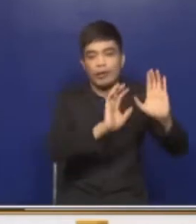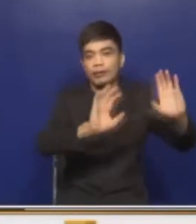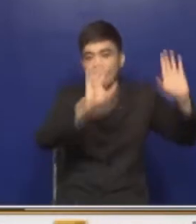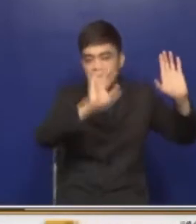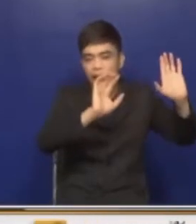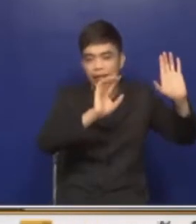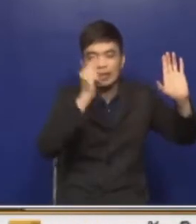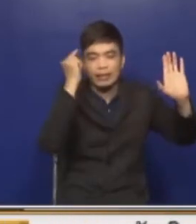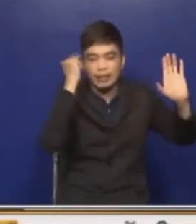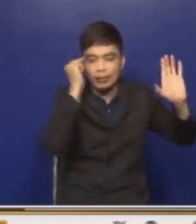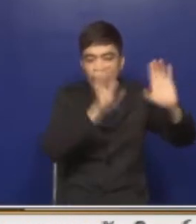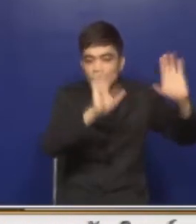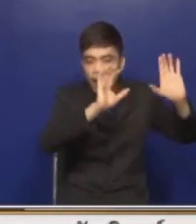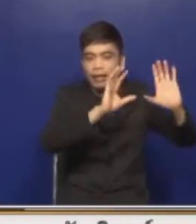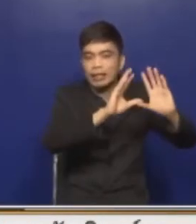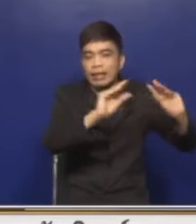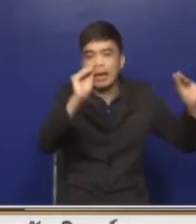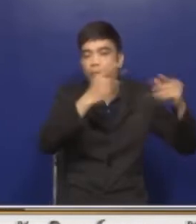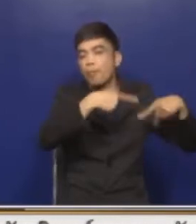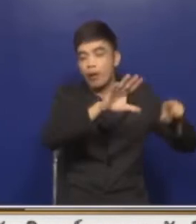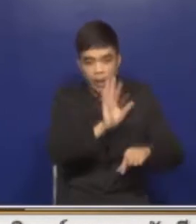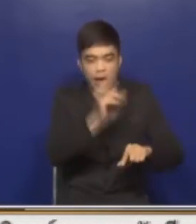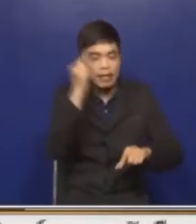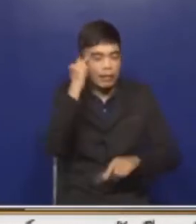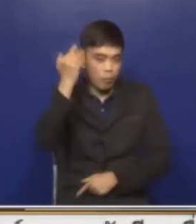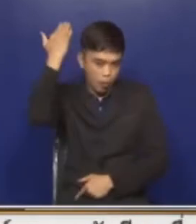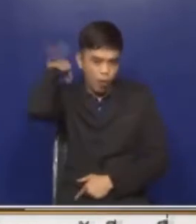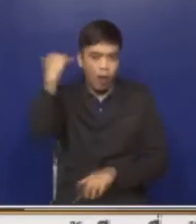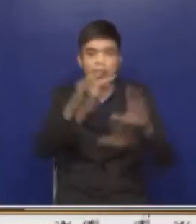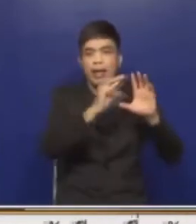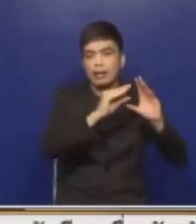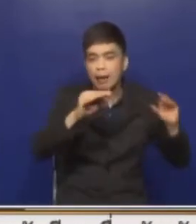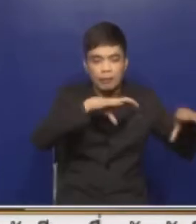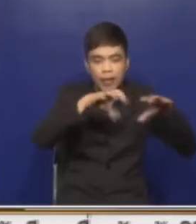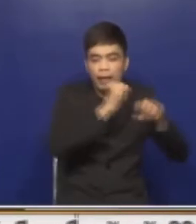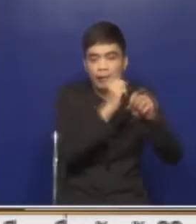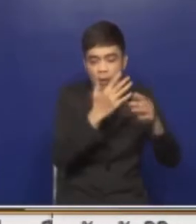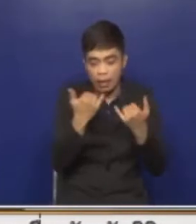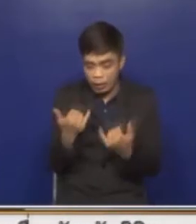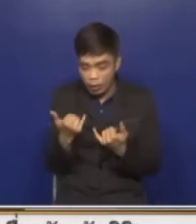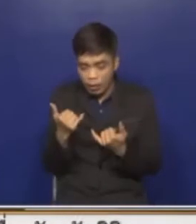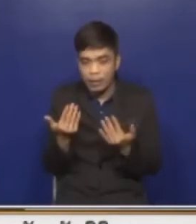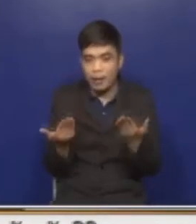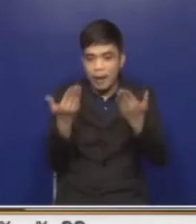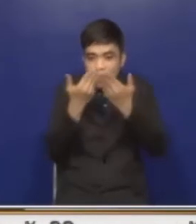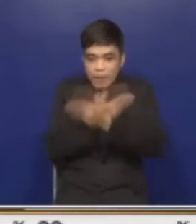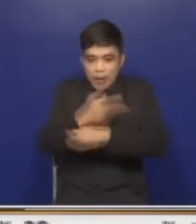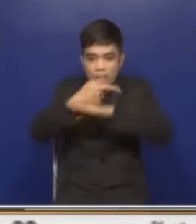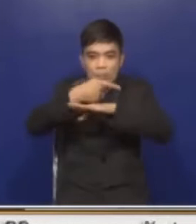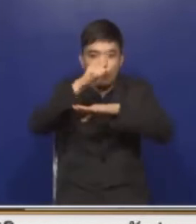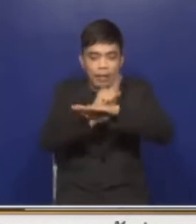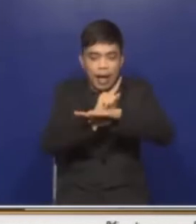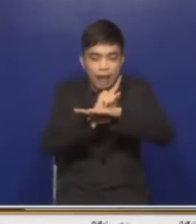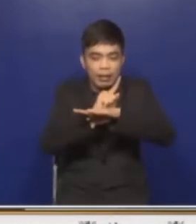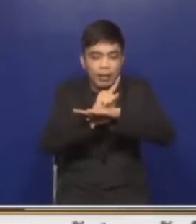คิดว่าคงไม่หายเงียบก็เหมือนที่ผ่านมาเพราะคนนะนั่งประธานที่ว่านี่ก็รู้กันอยู่เป็นแล้วบัญชี